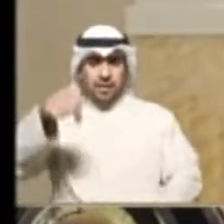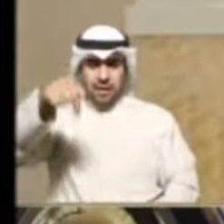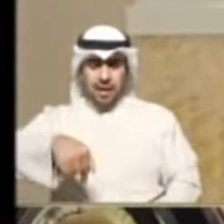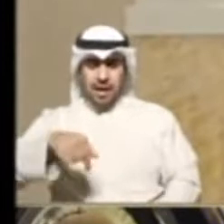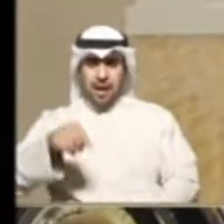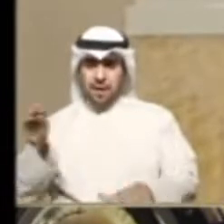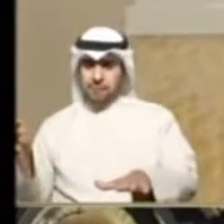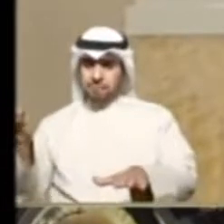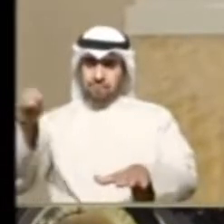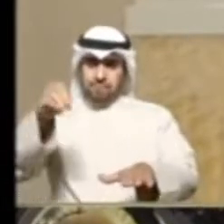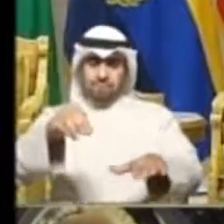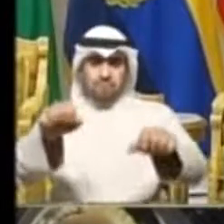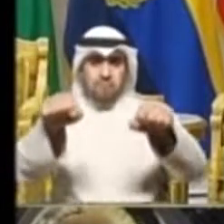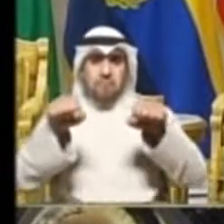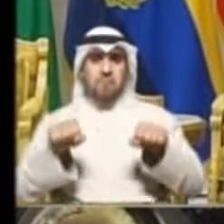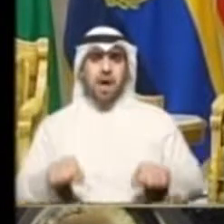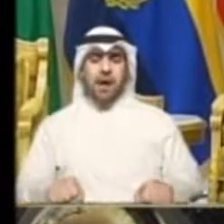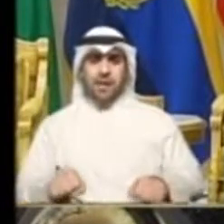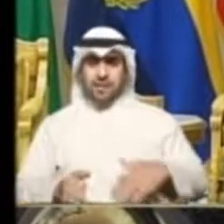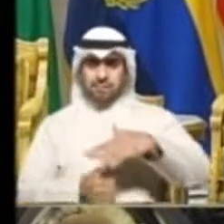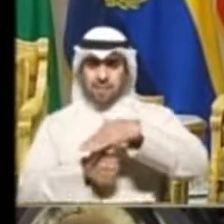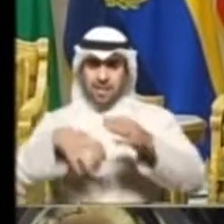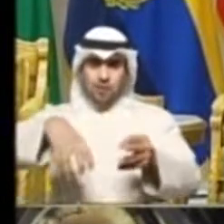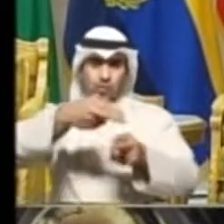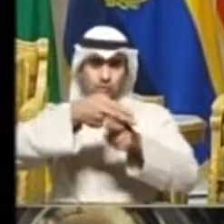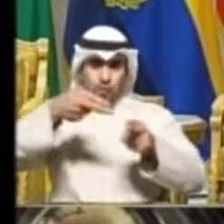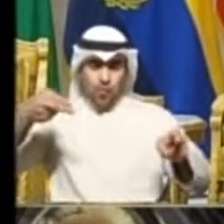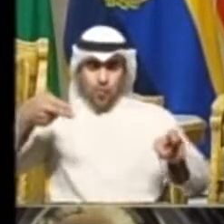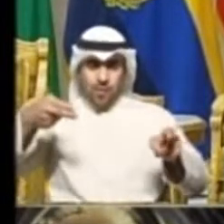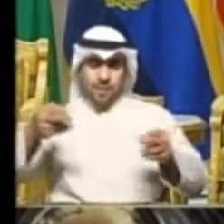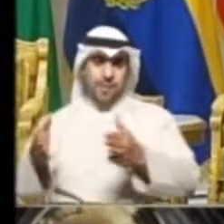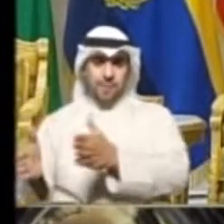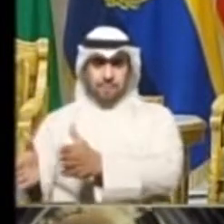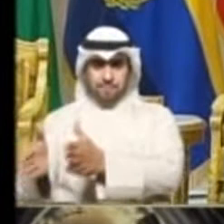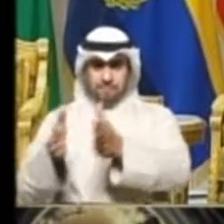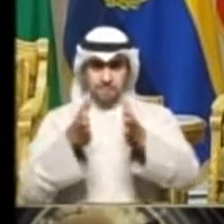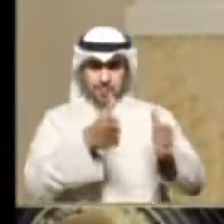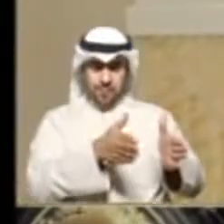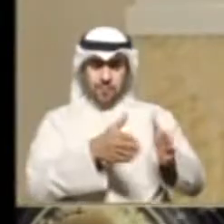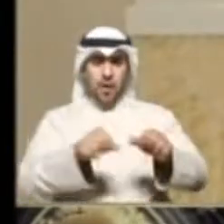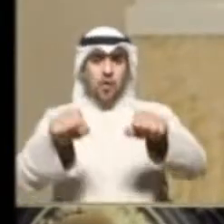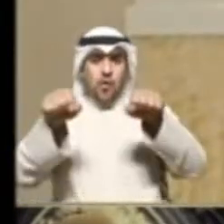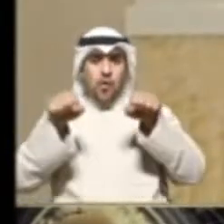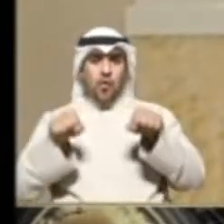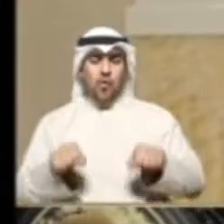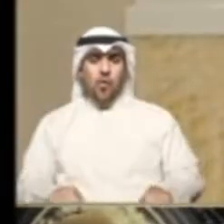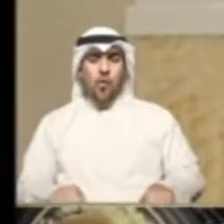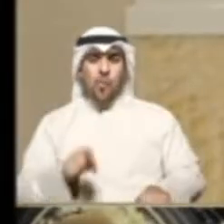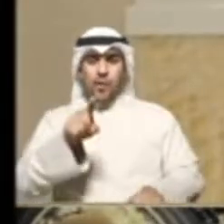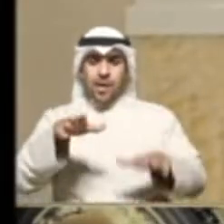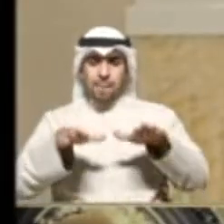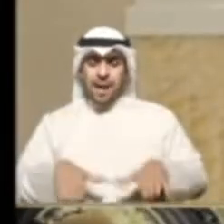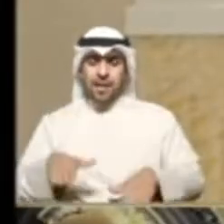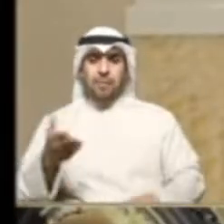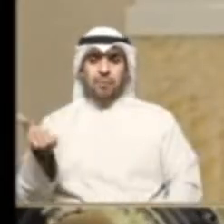تولي سموكم مقاليد الحكم. وألقت مدير عام مكتب تكريم الشهداء وأسرهم فاطمة أحمد